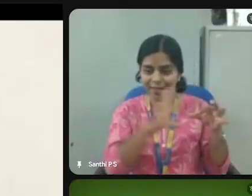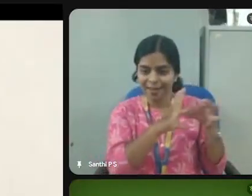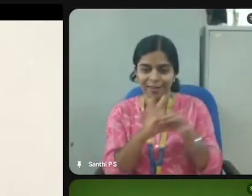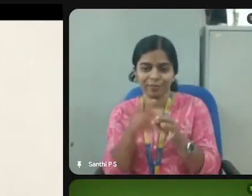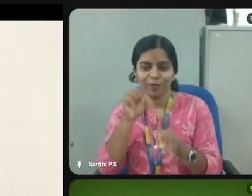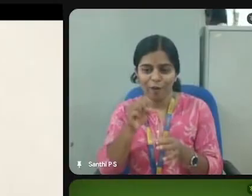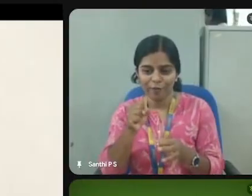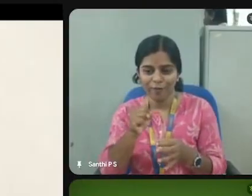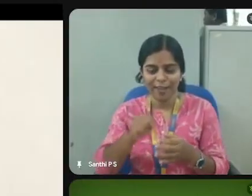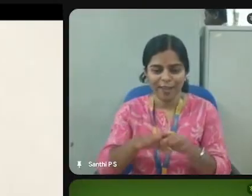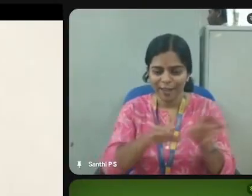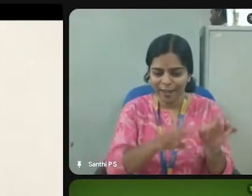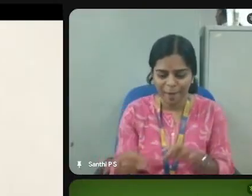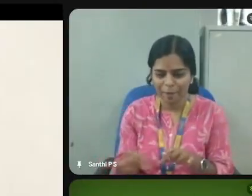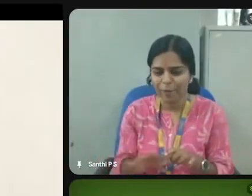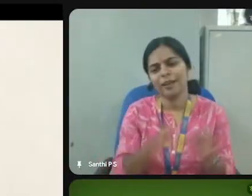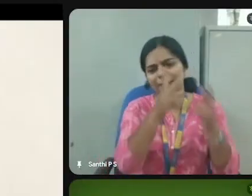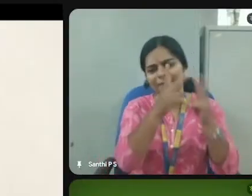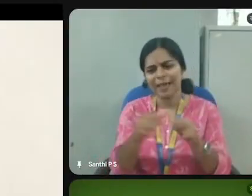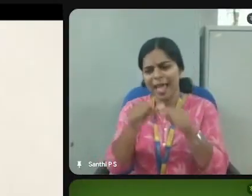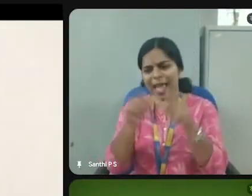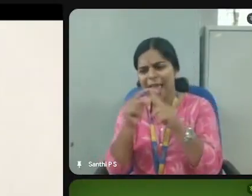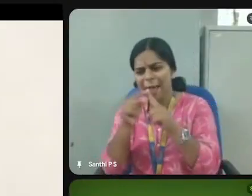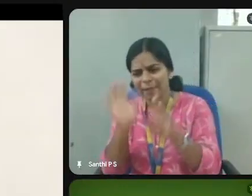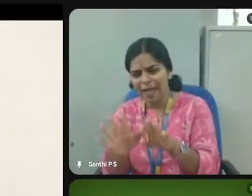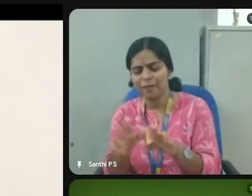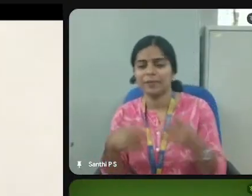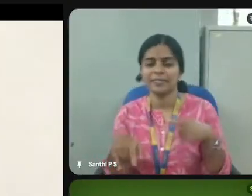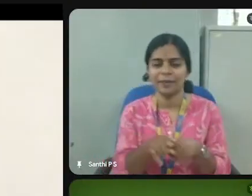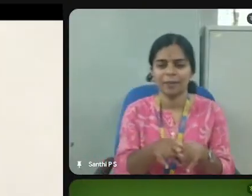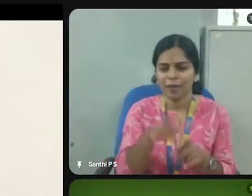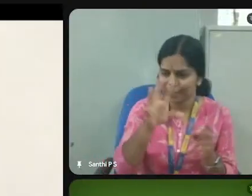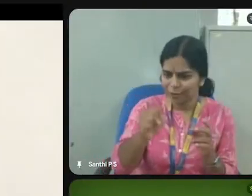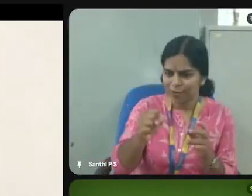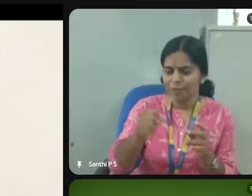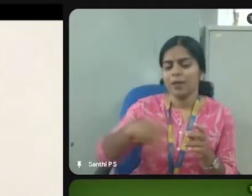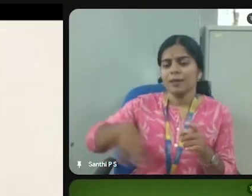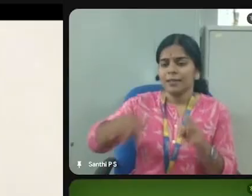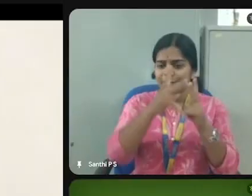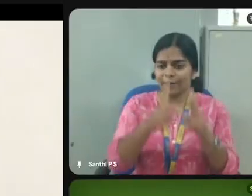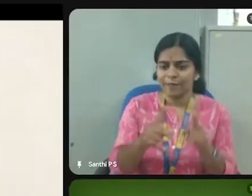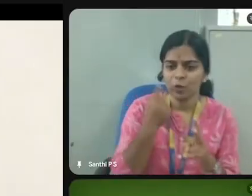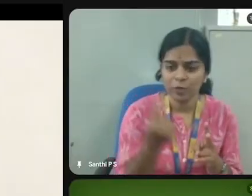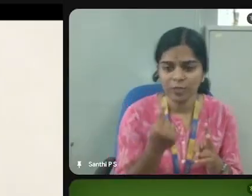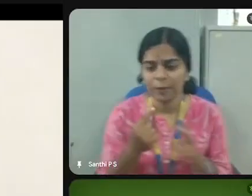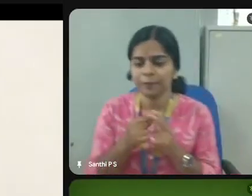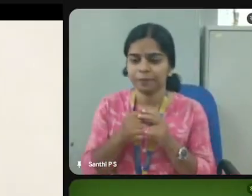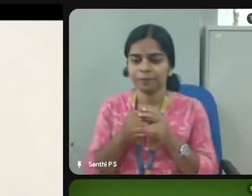കുട്ടിക്ക് എഴുതാനും റീഡിങ്ങിനും വേണ്ടിയിട്ട് നമ്മൾ ഒരുപാട് സോഫ്റ്റ്വെയർസ് യൂസ് ചെയ്യാറുണ്ട്. ഓഗ്യുമെന്റീവ് കമ്മ്യൂണിക്കേഷൻ